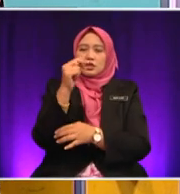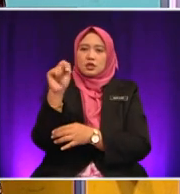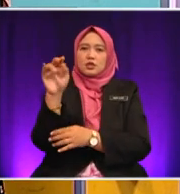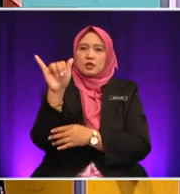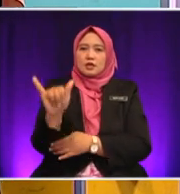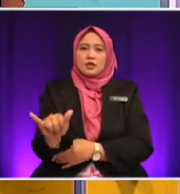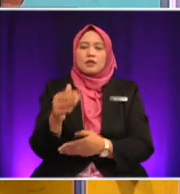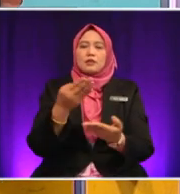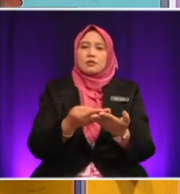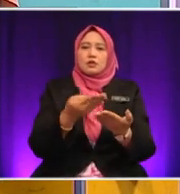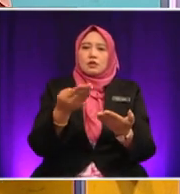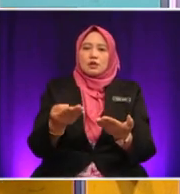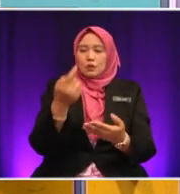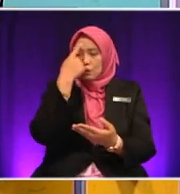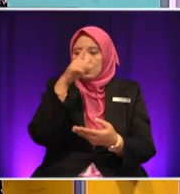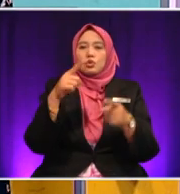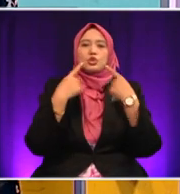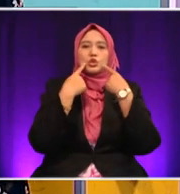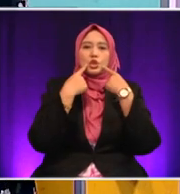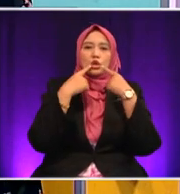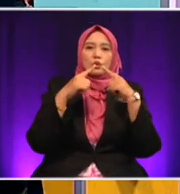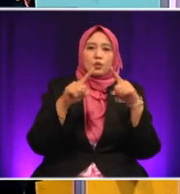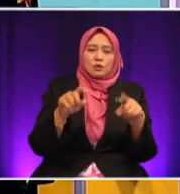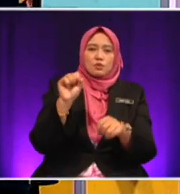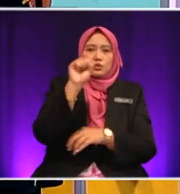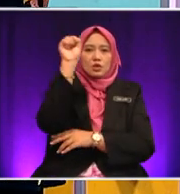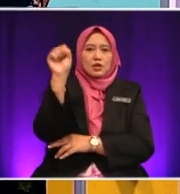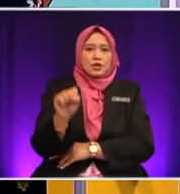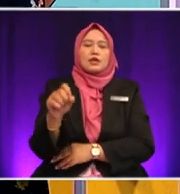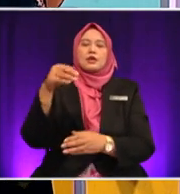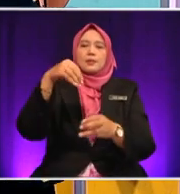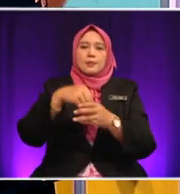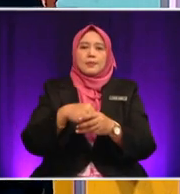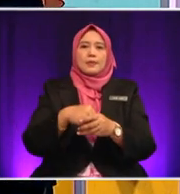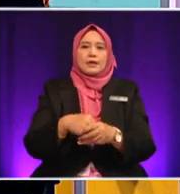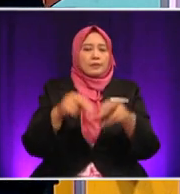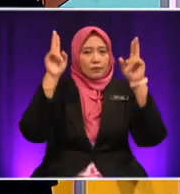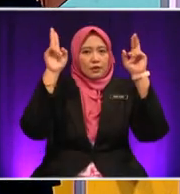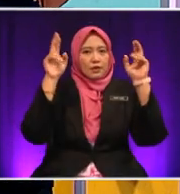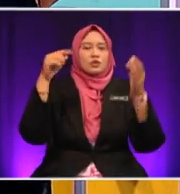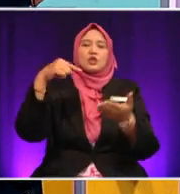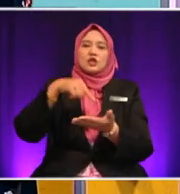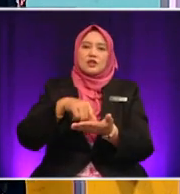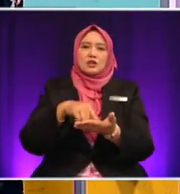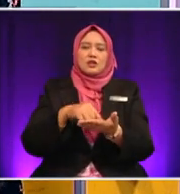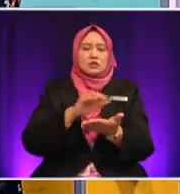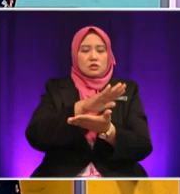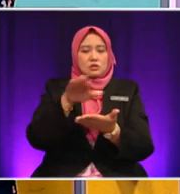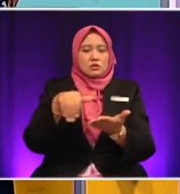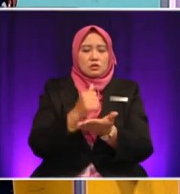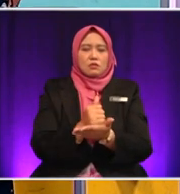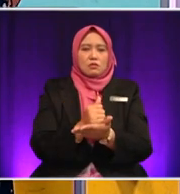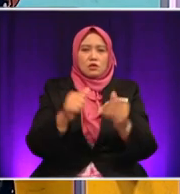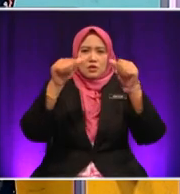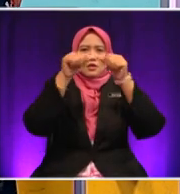menjawab soal dan berbentuk ini sebab soal dan bagi tajuk ini lebih banyak berfokus kepada Aras tinggi jadi generasi